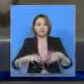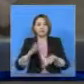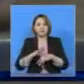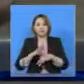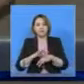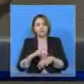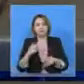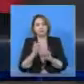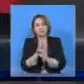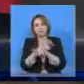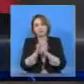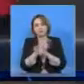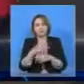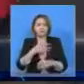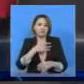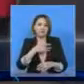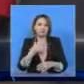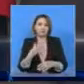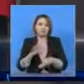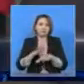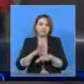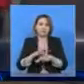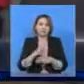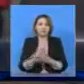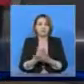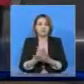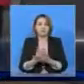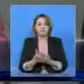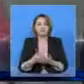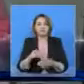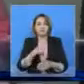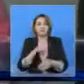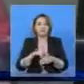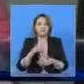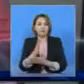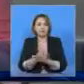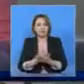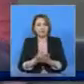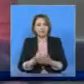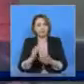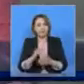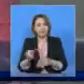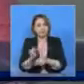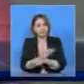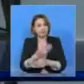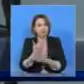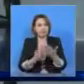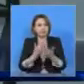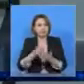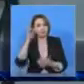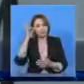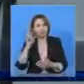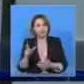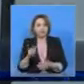трактом, костно-мышечной и сердечно-сосудистой системы. Наряду с медицинскими услугами пациенты здесь получают консультацию